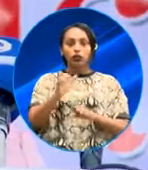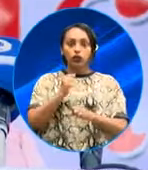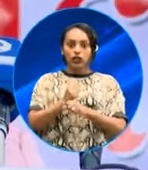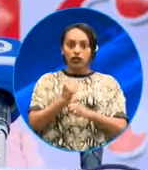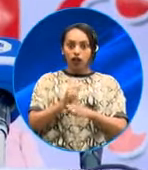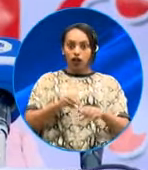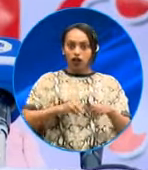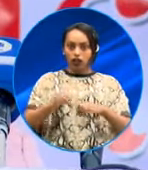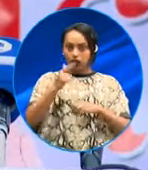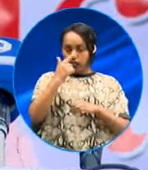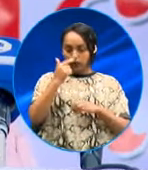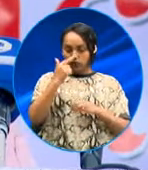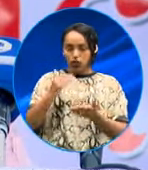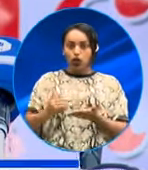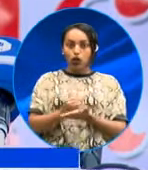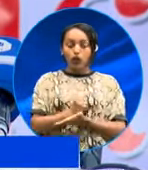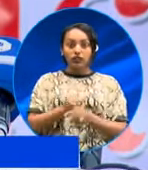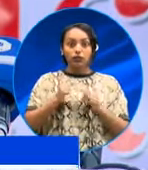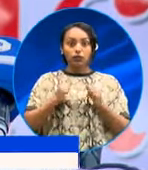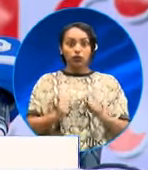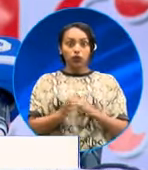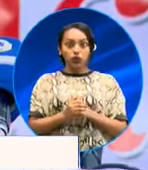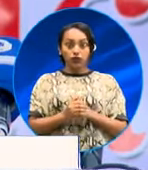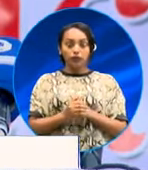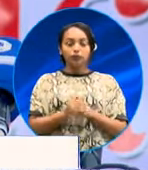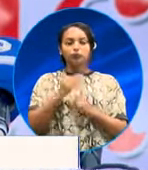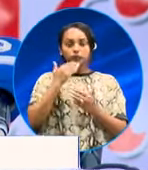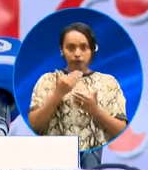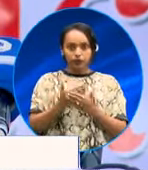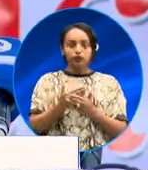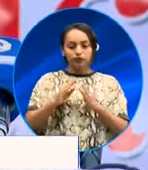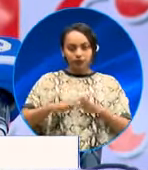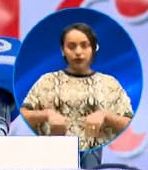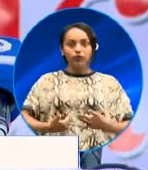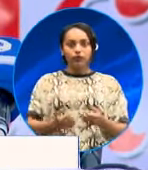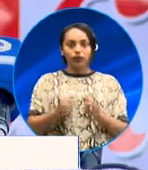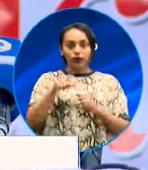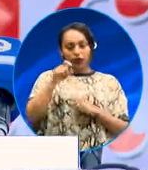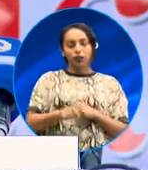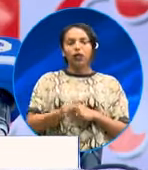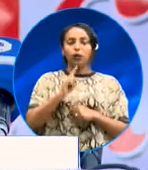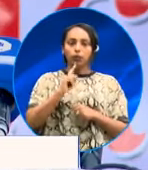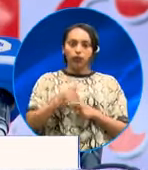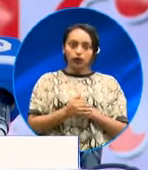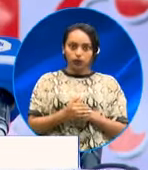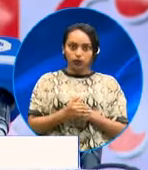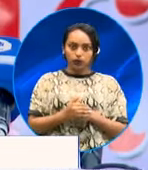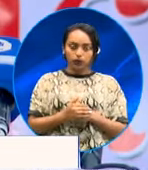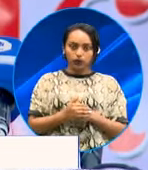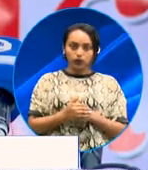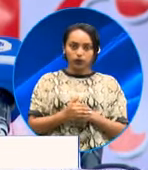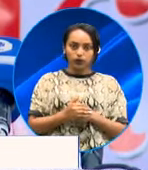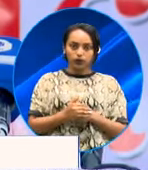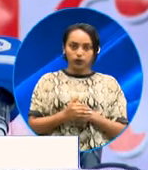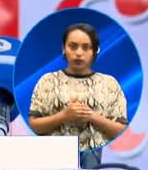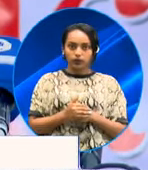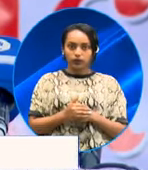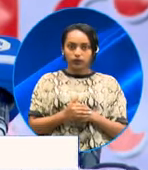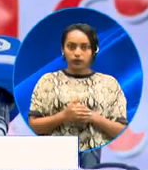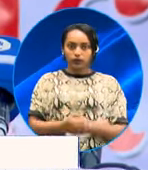የሥራ እንቅስቃሴ ተሞክሮ ሊወሰድበት የሚችል ምስጋናም ሊቸረው የሚገባ ነው።